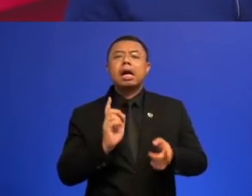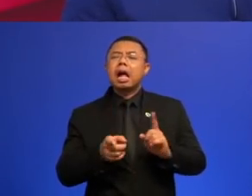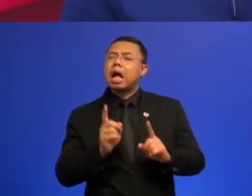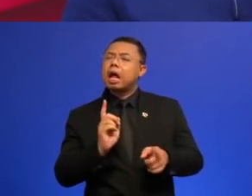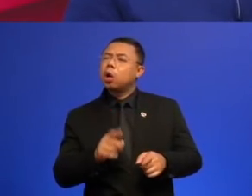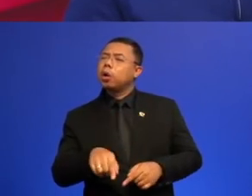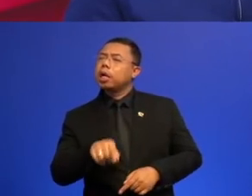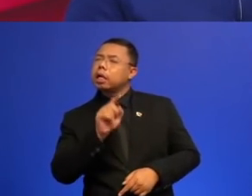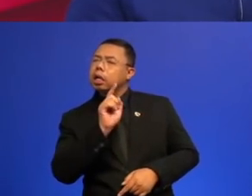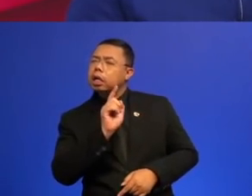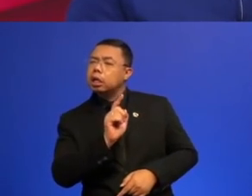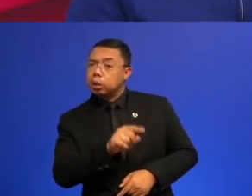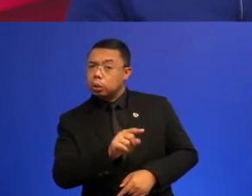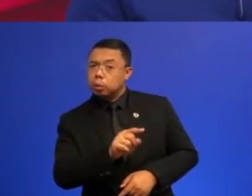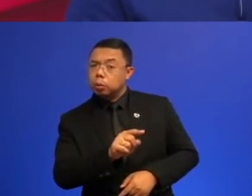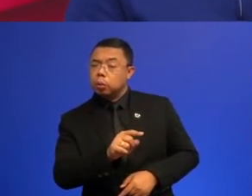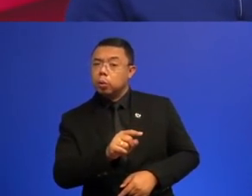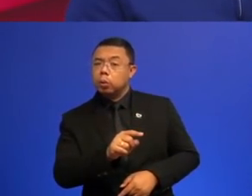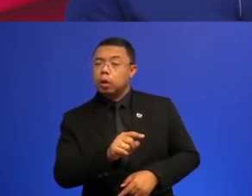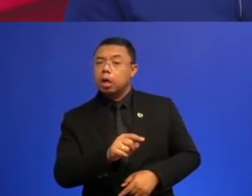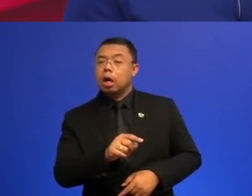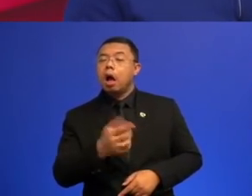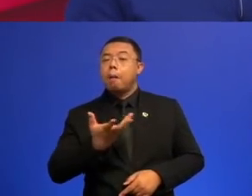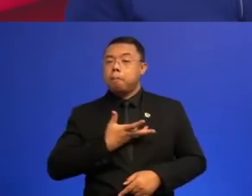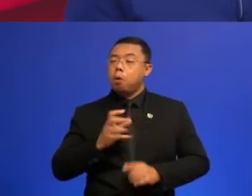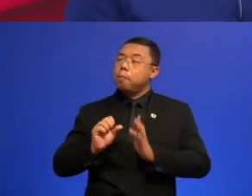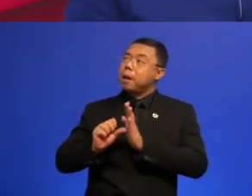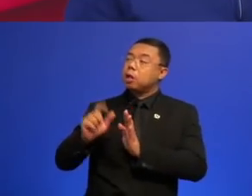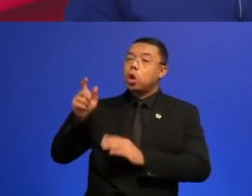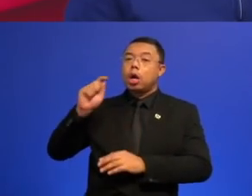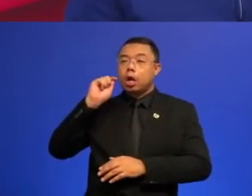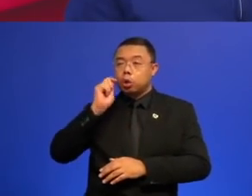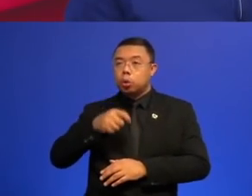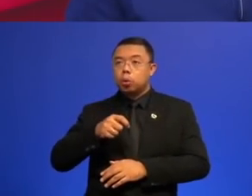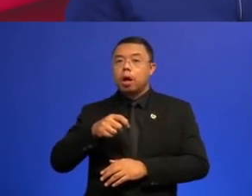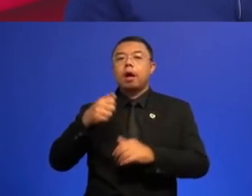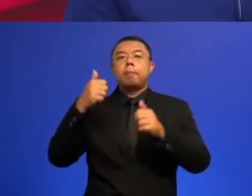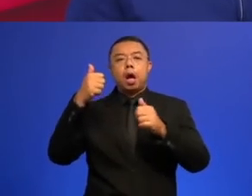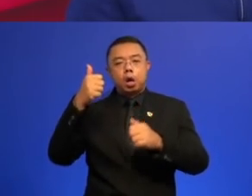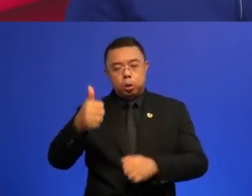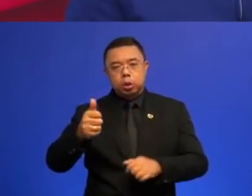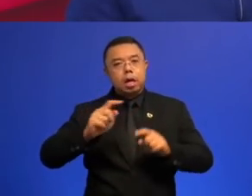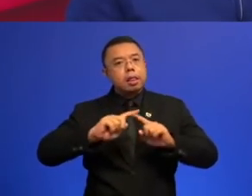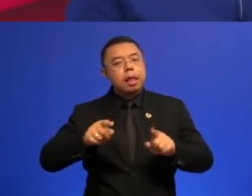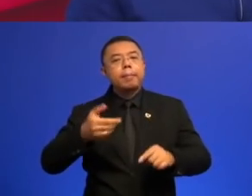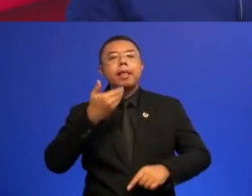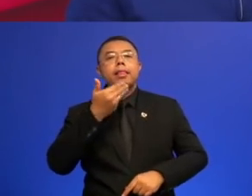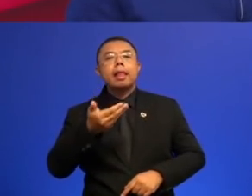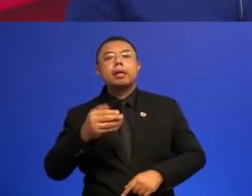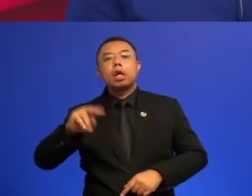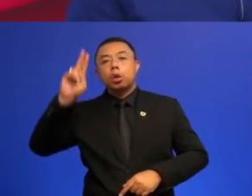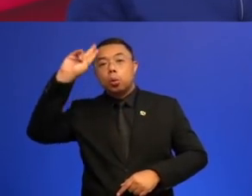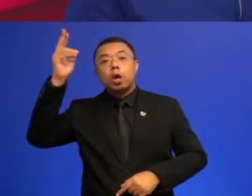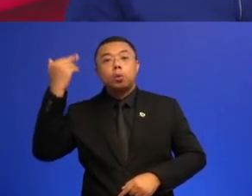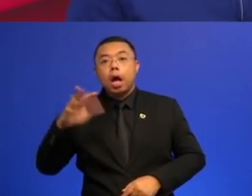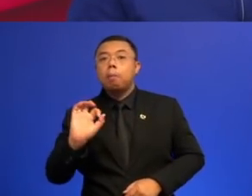Kalau itu memang karena membantu orang tua, bagus. Tapi ditanyakan Tuhan